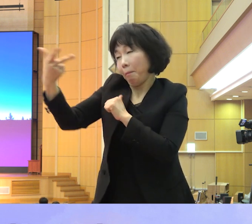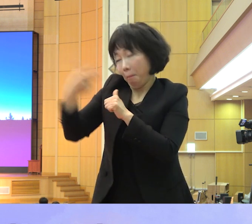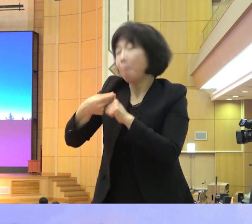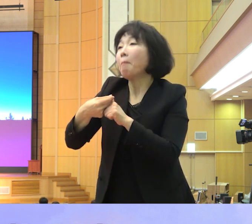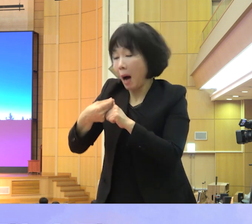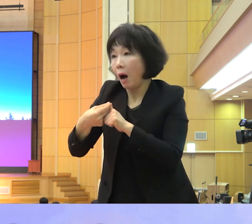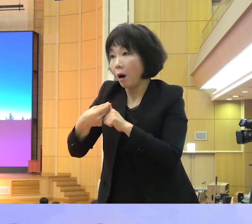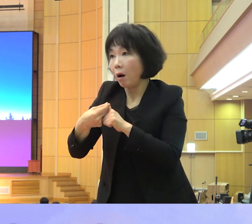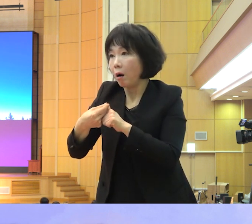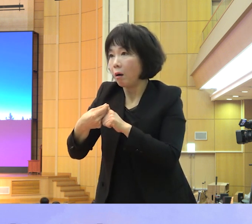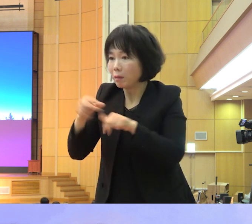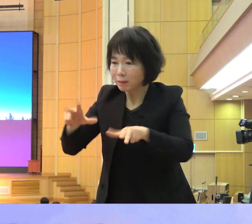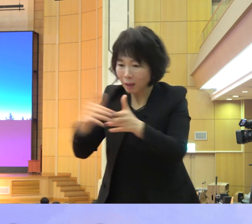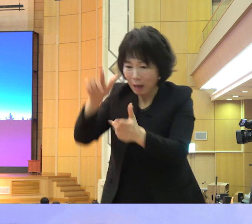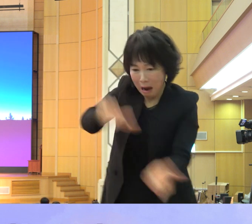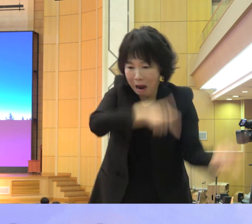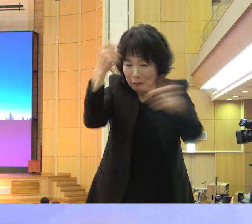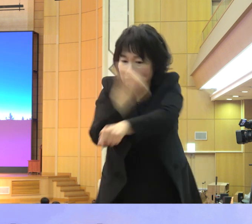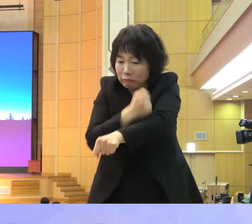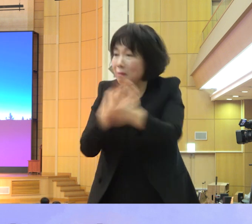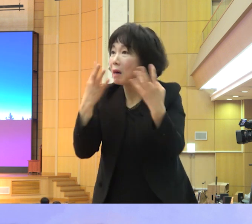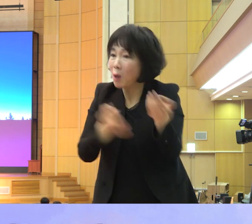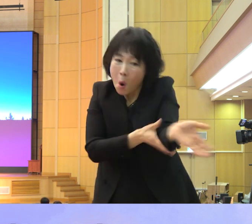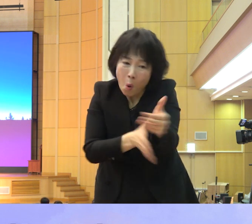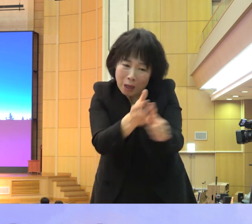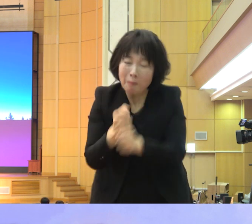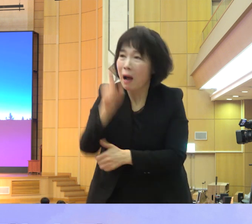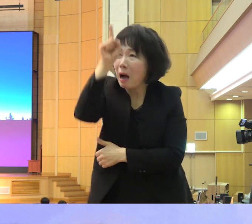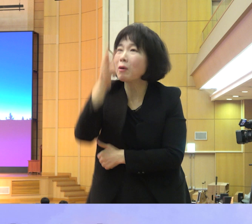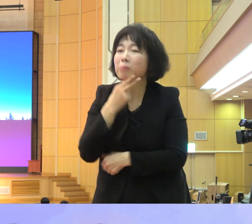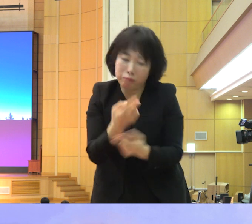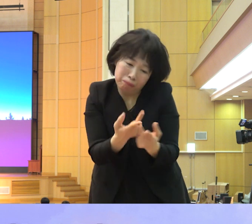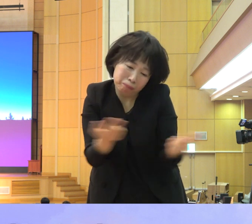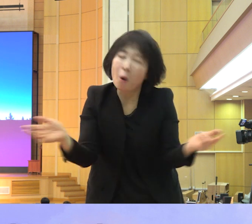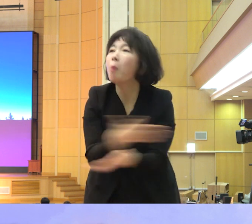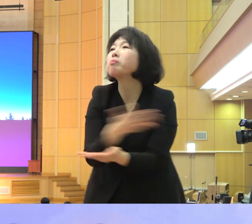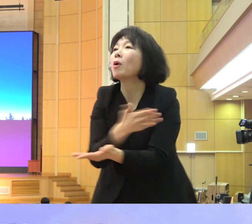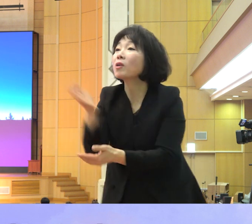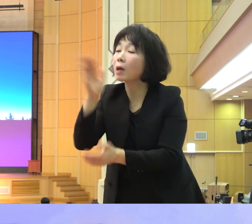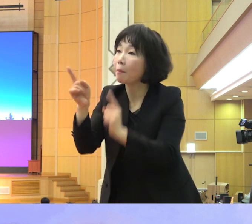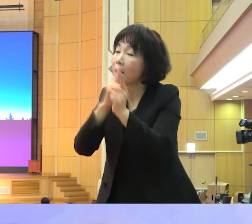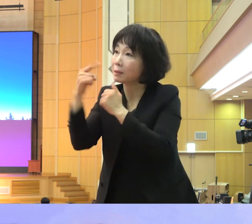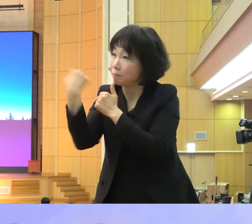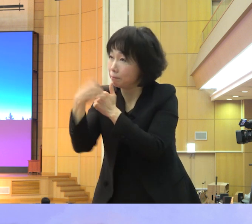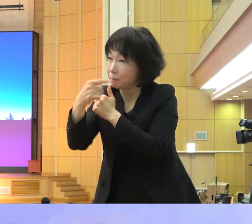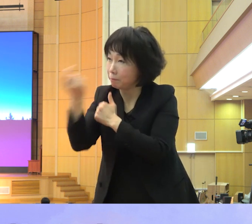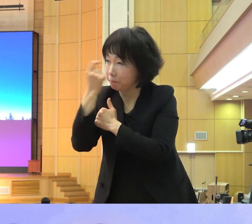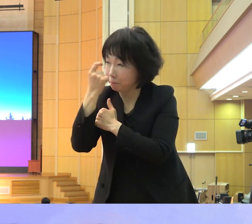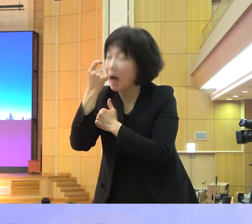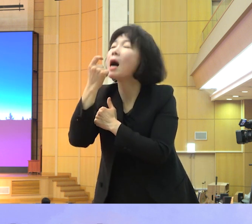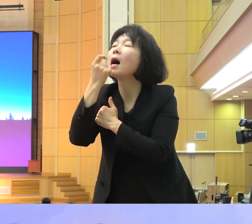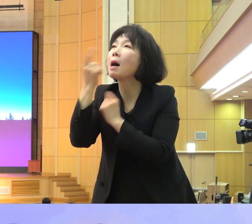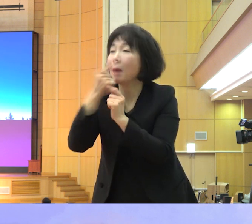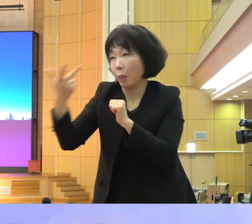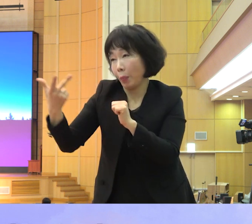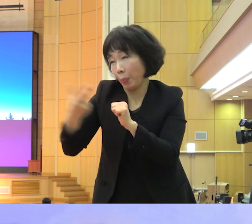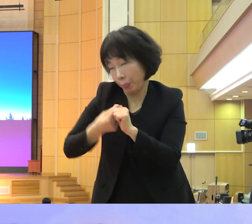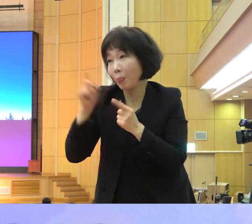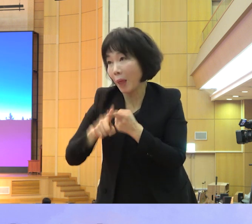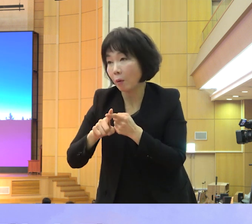주여 내가 밤이 맞도록 수고해도 고기 한 마리 못 잡았어요. 그러나 오늘 말씀을